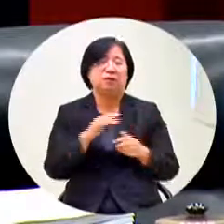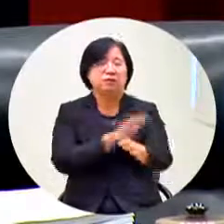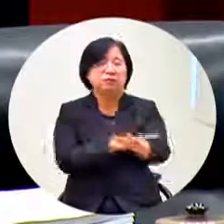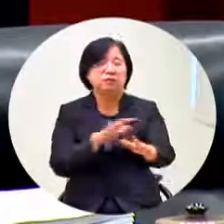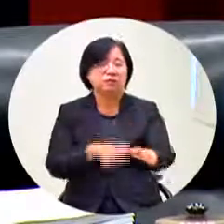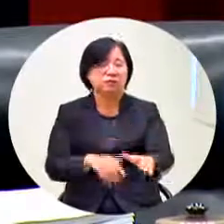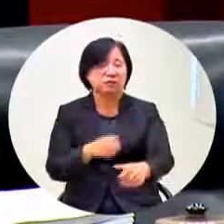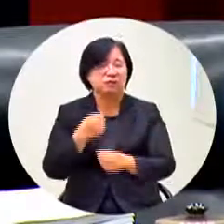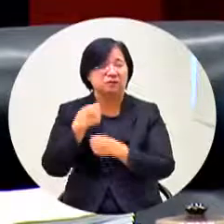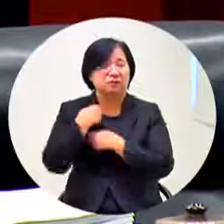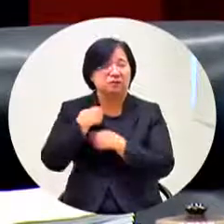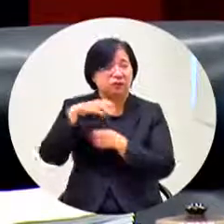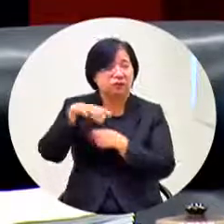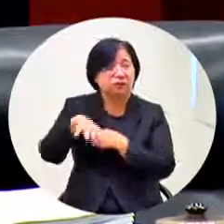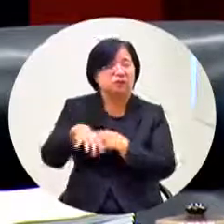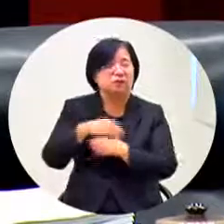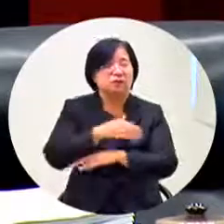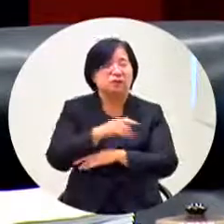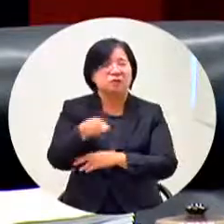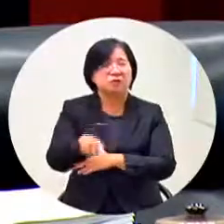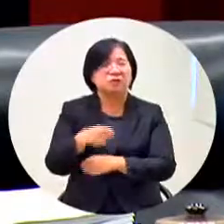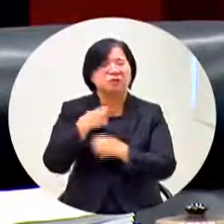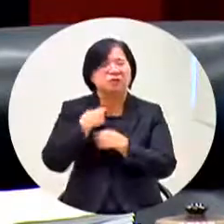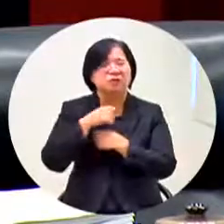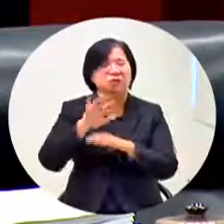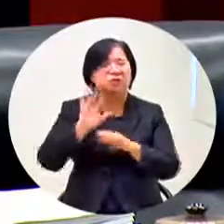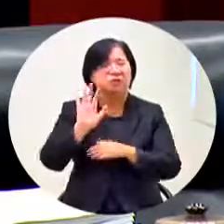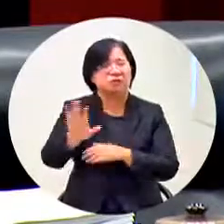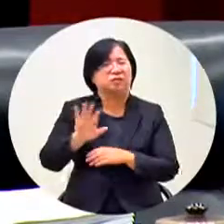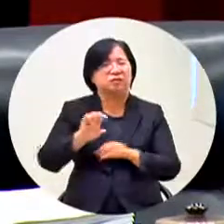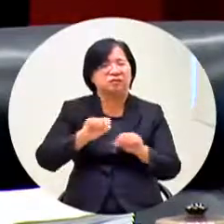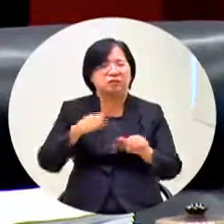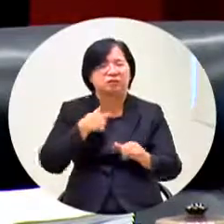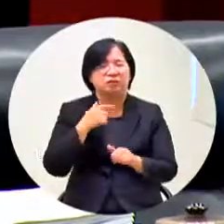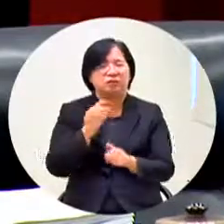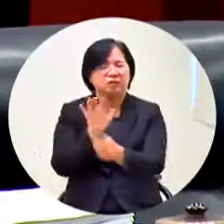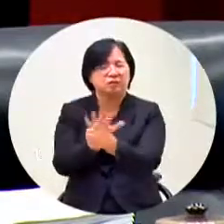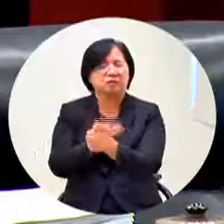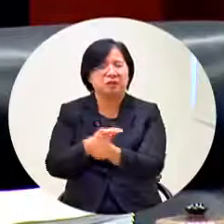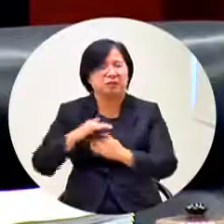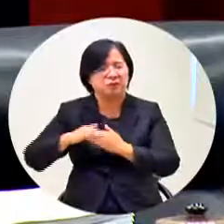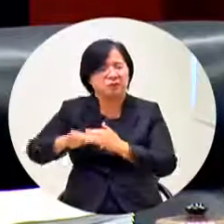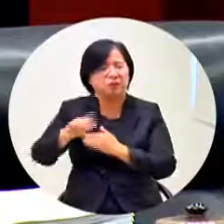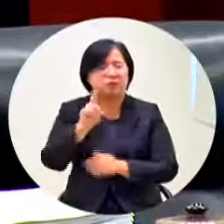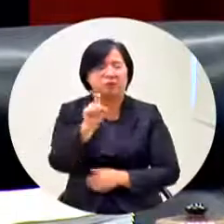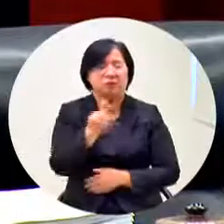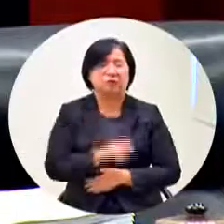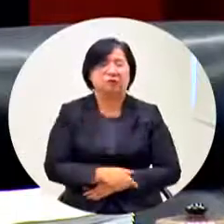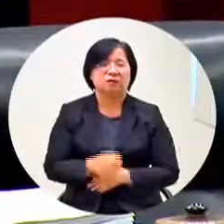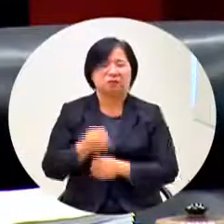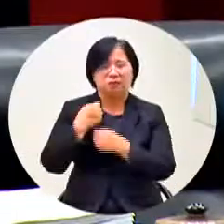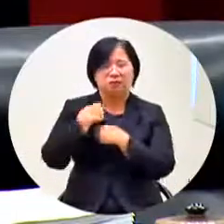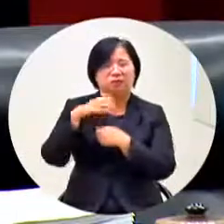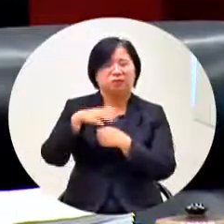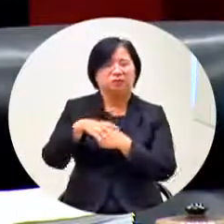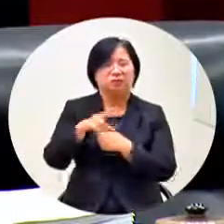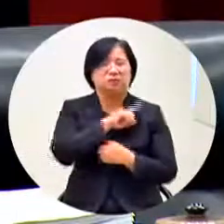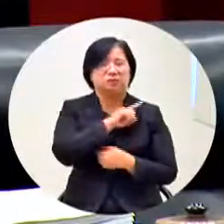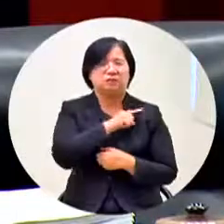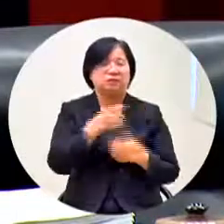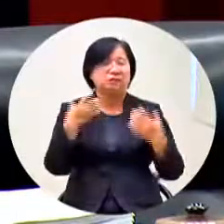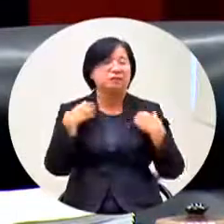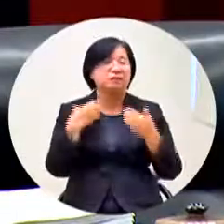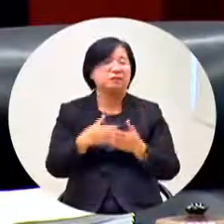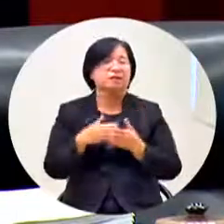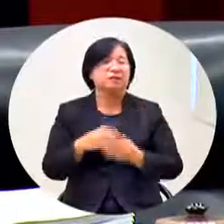村，他们会说啊，这是军方的土地，我没法度给你铺，要讲军方一边家己来铺。那军方他